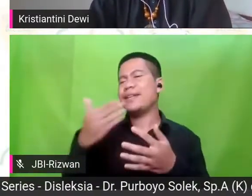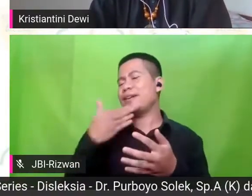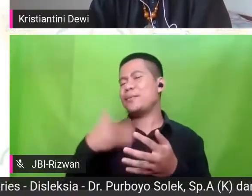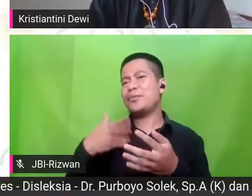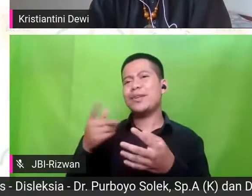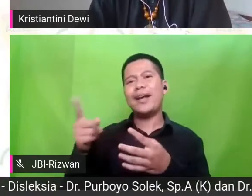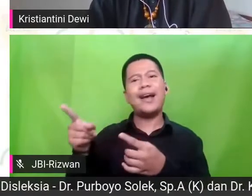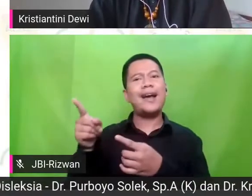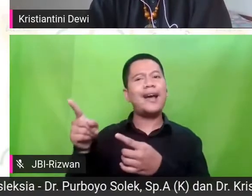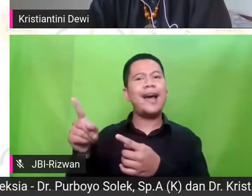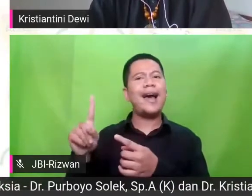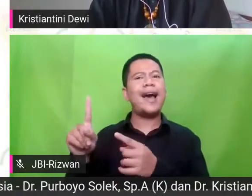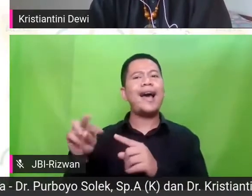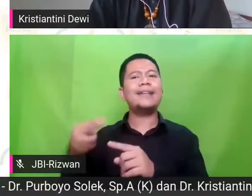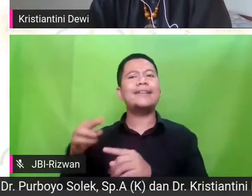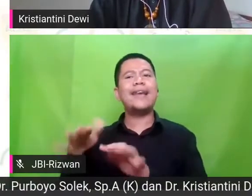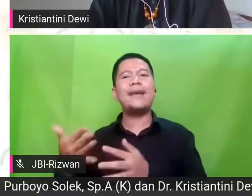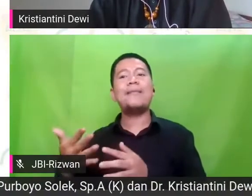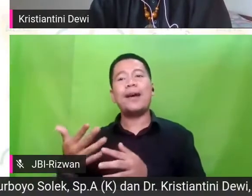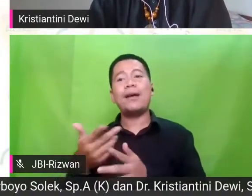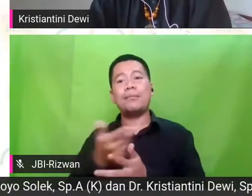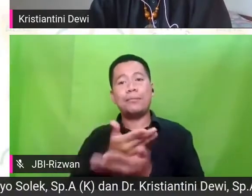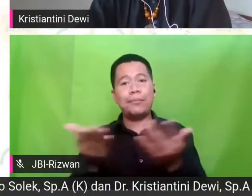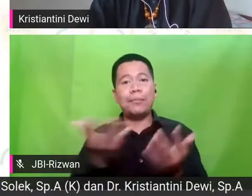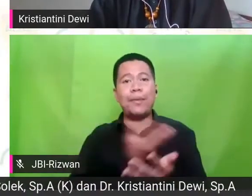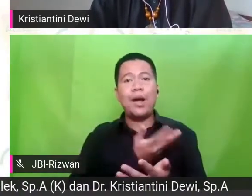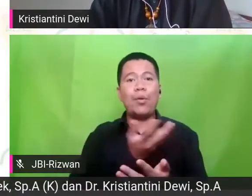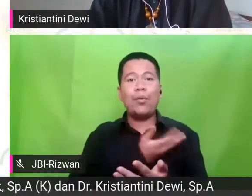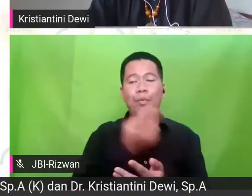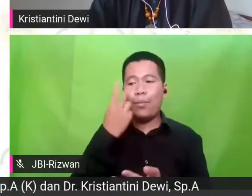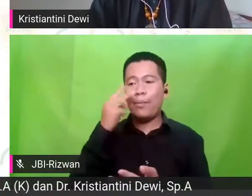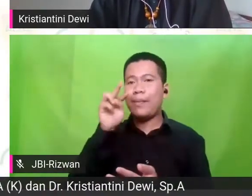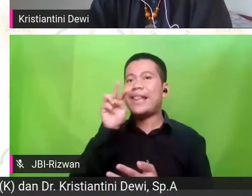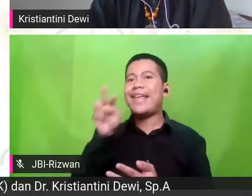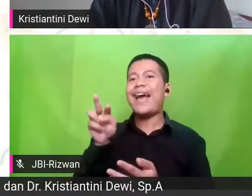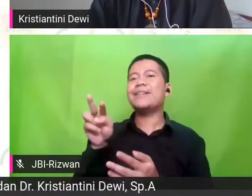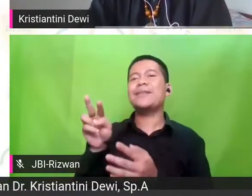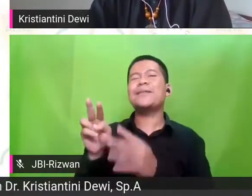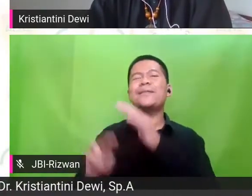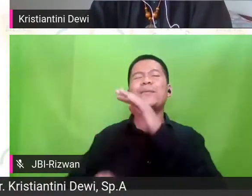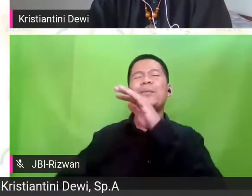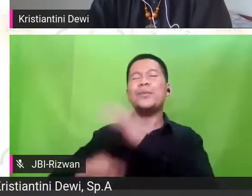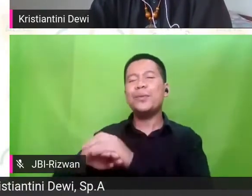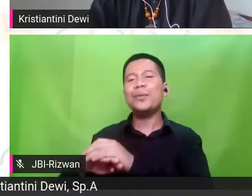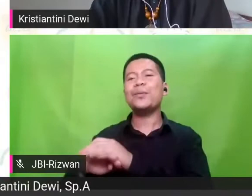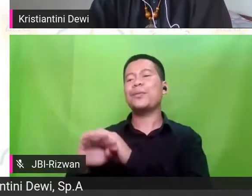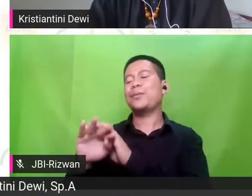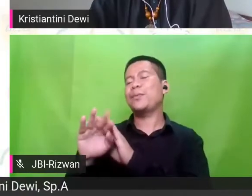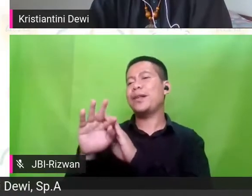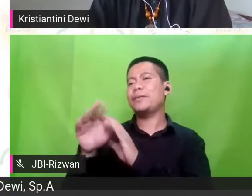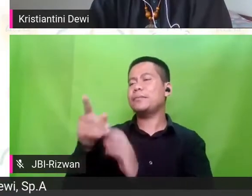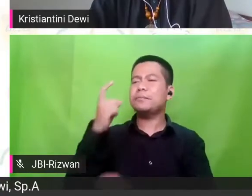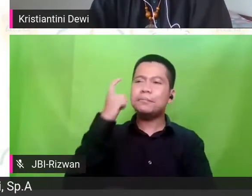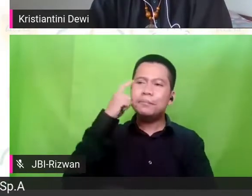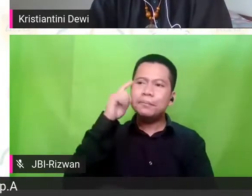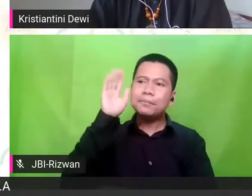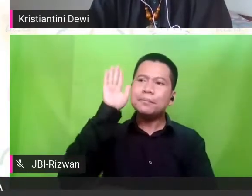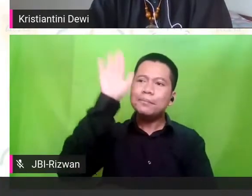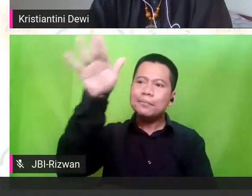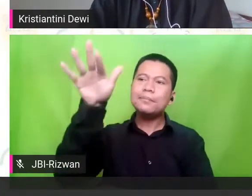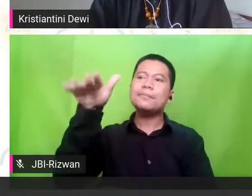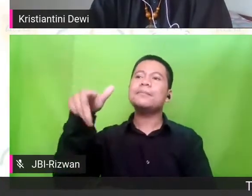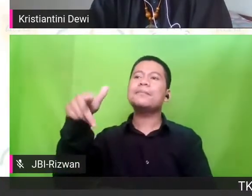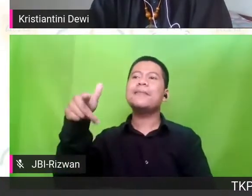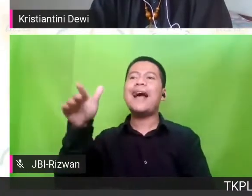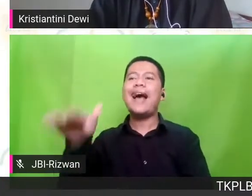apa? Kalau kita ingin kemudian melihat secara utuh dan memprediksi kemungkinan masa depan